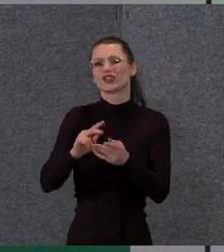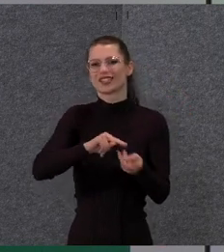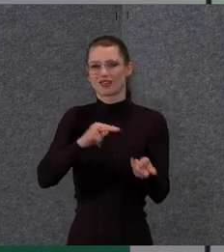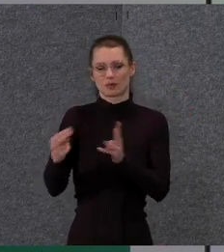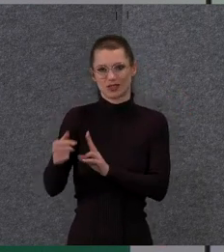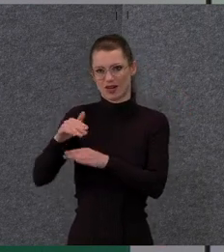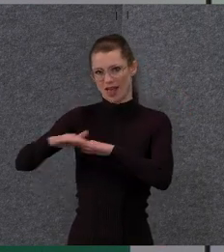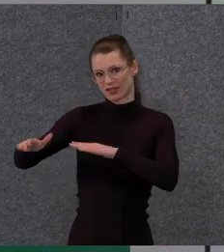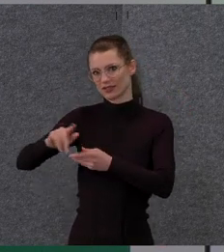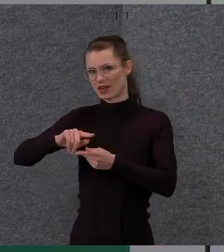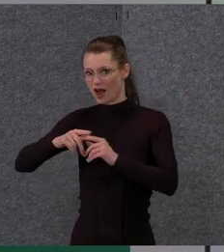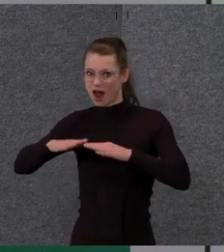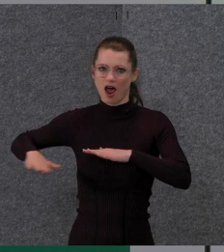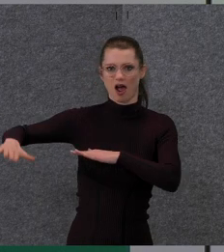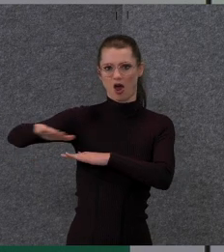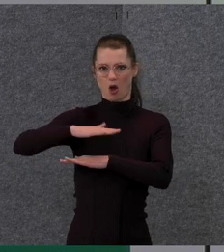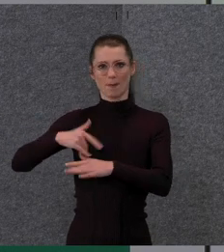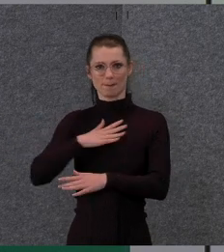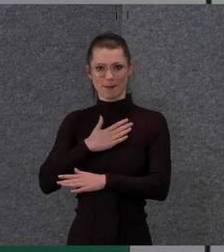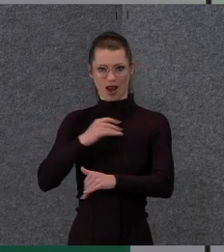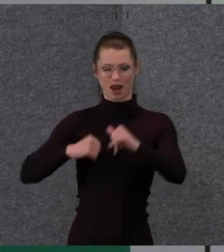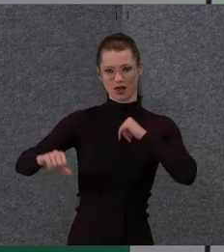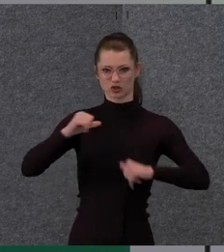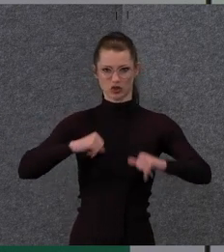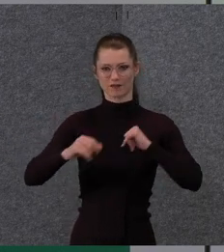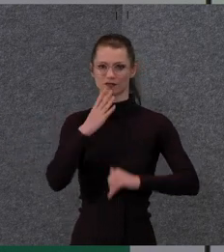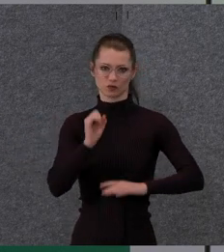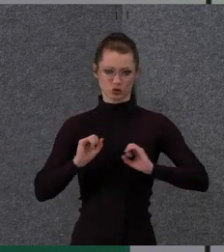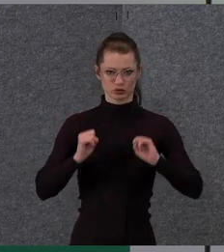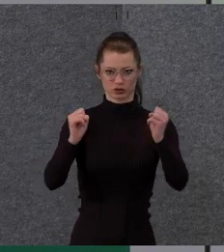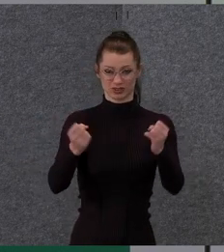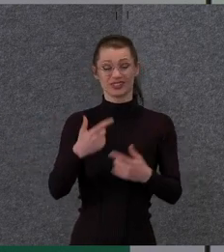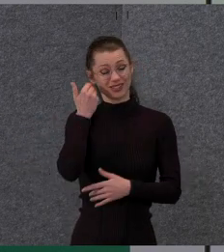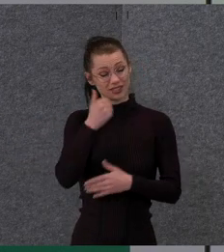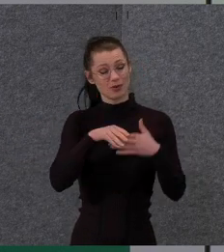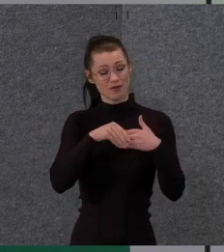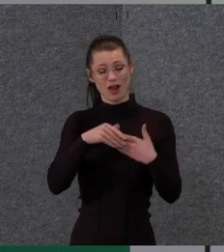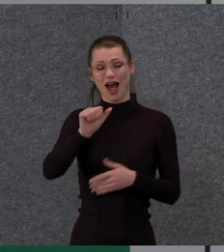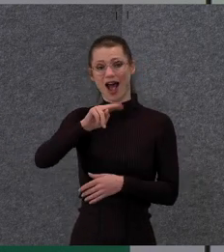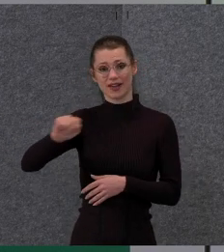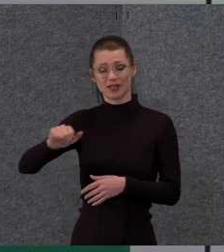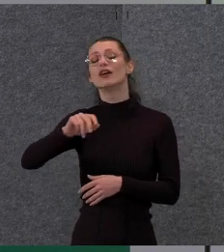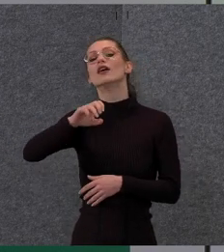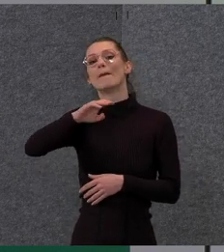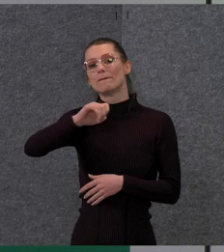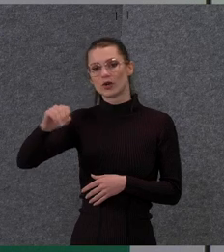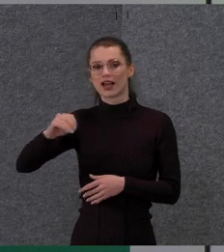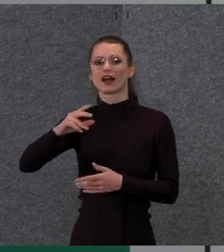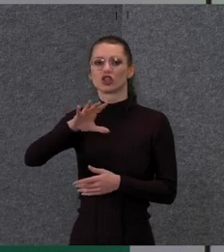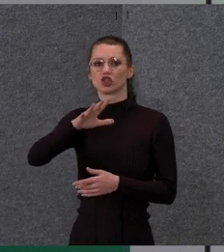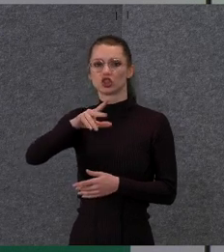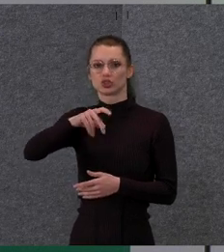Raum möchte ich mich mit all meiner Leidenschaft einsetzen. Liebe Freundinnen und Freunde, ich bin Anne-Monika Spalleck und bitte um euer